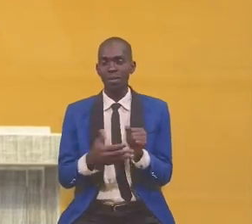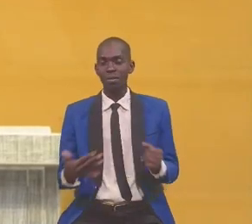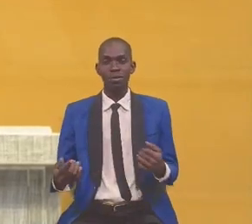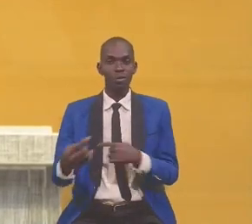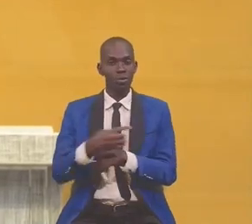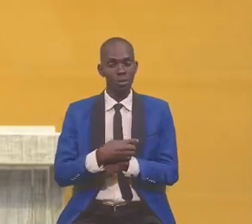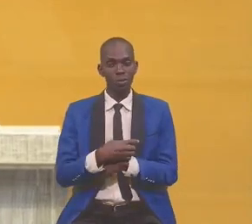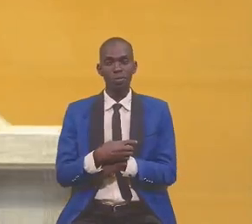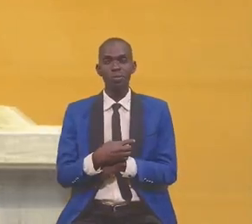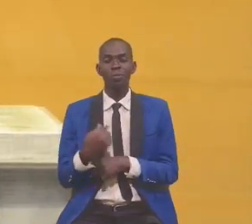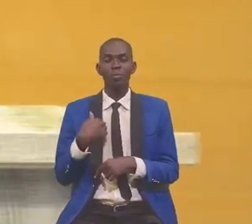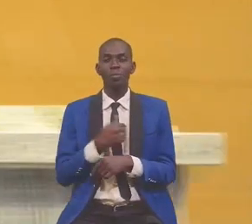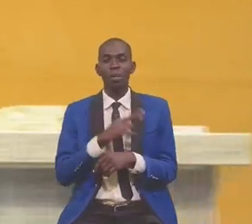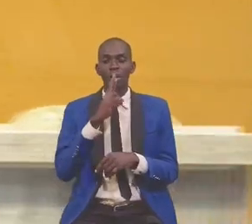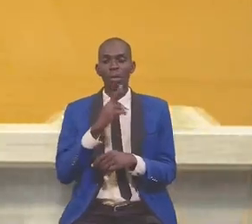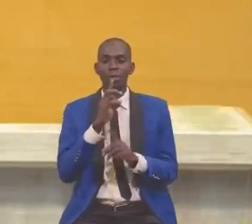de